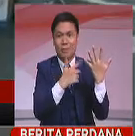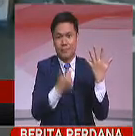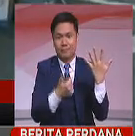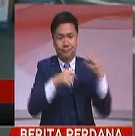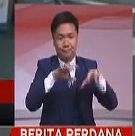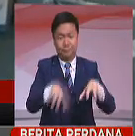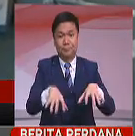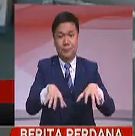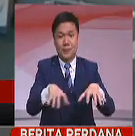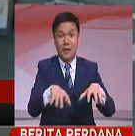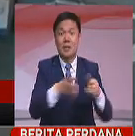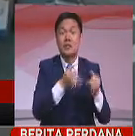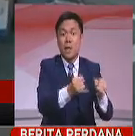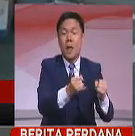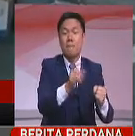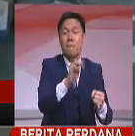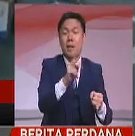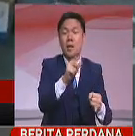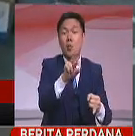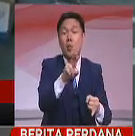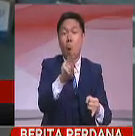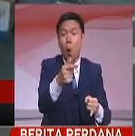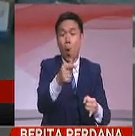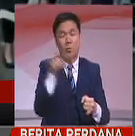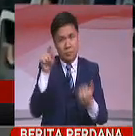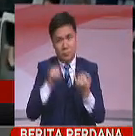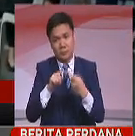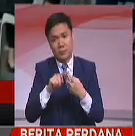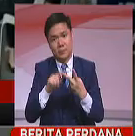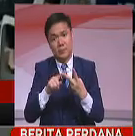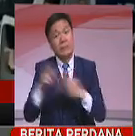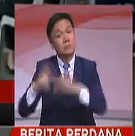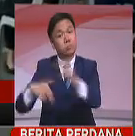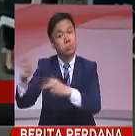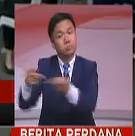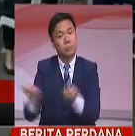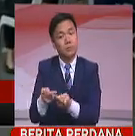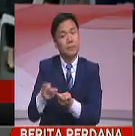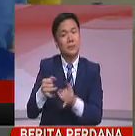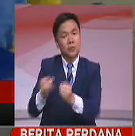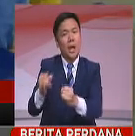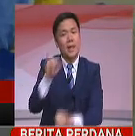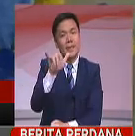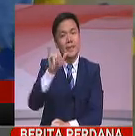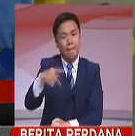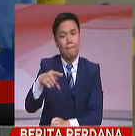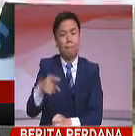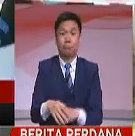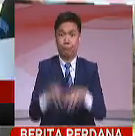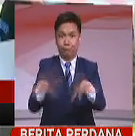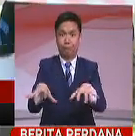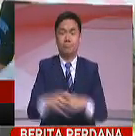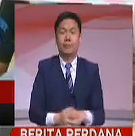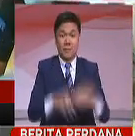dikenalpasti iaitu kluster Jalan Menerung di Lembah Pantai dan kluster Tapak Bina Jalan Yap di Titi Wangsa. Di Johor